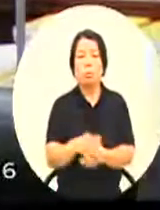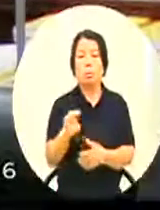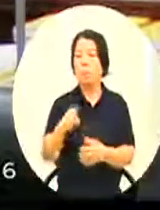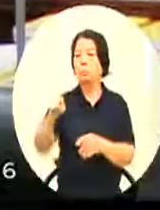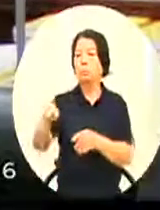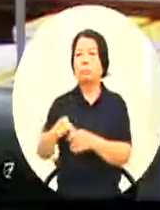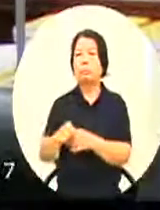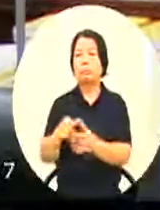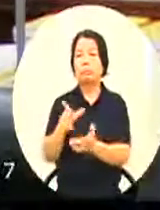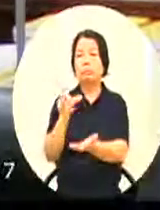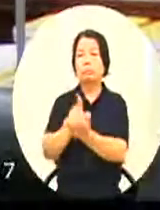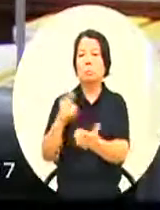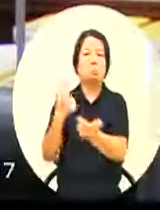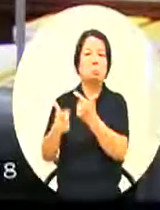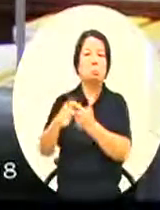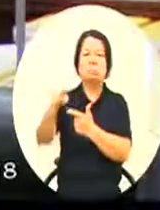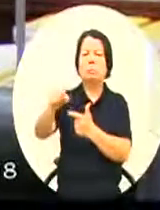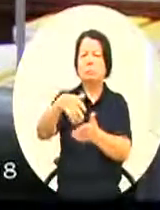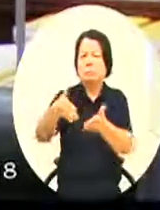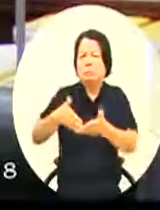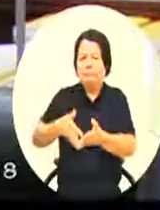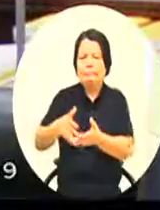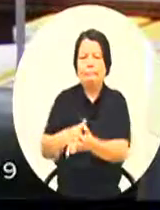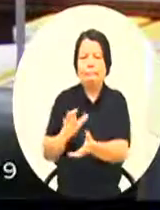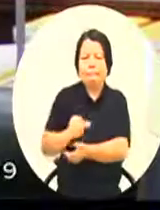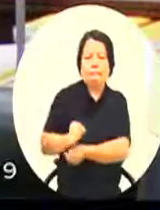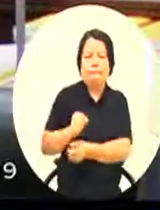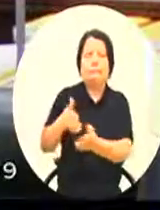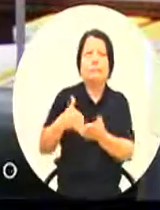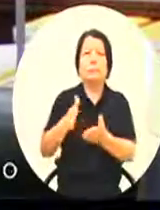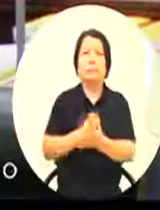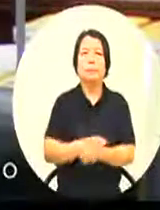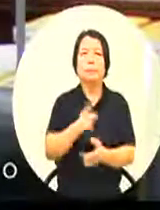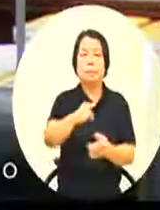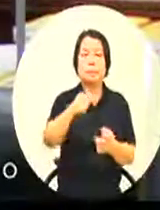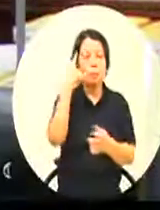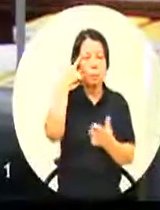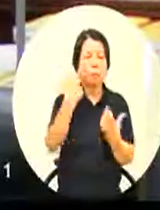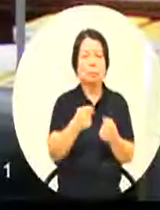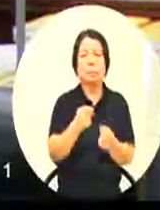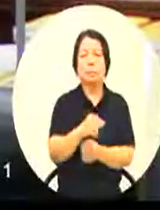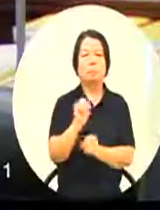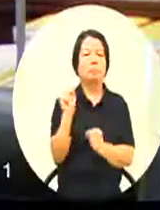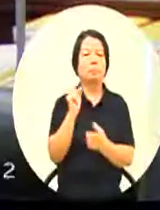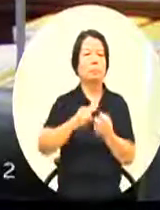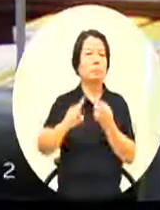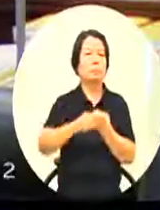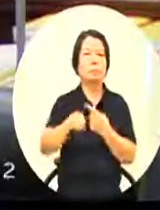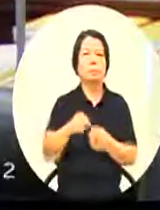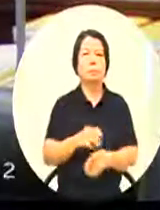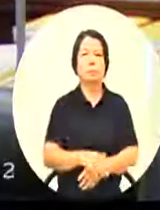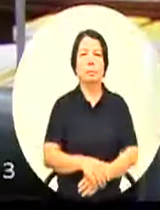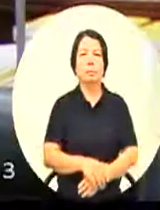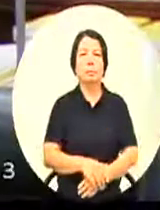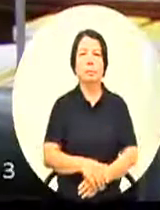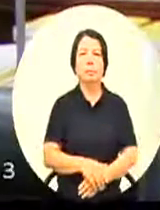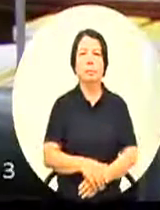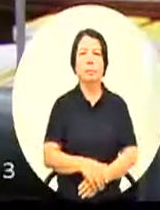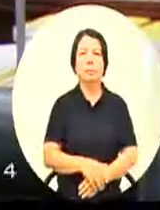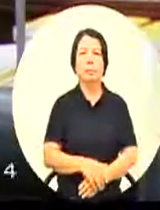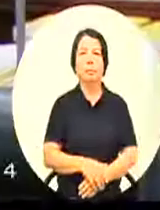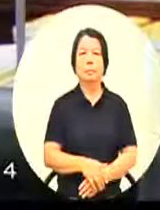你偏要盖图书馆，对不对？这是共识吗？这个不是共识， 对不对？所以